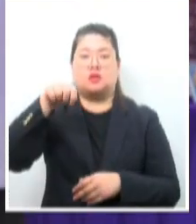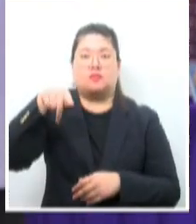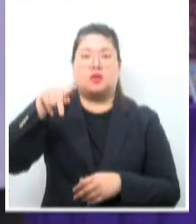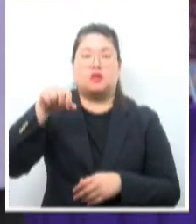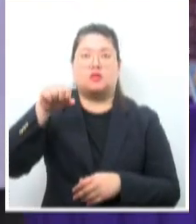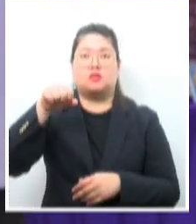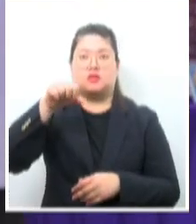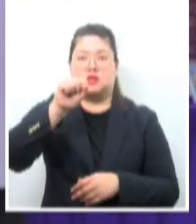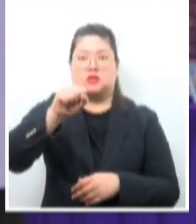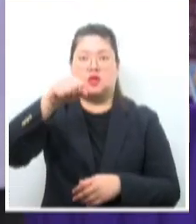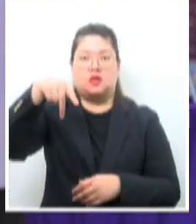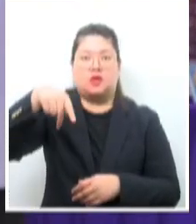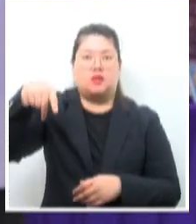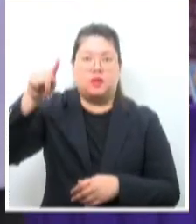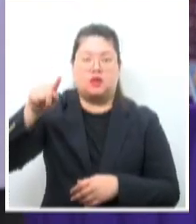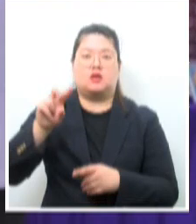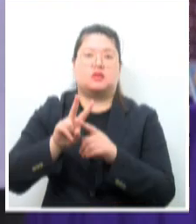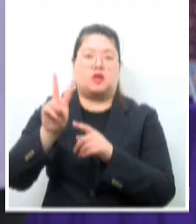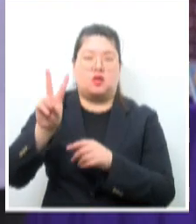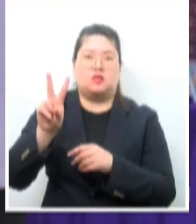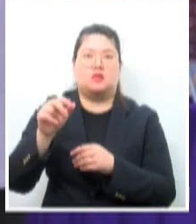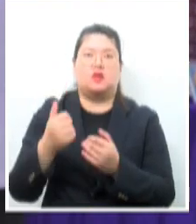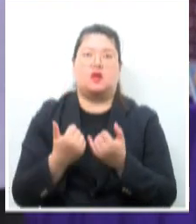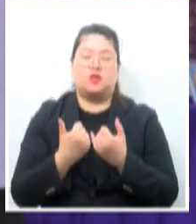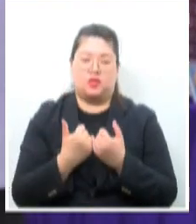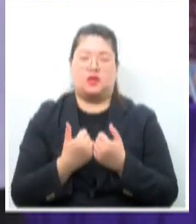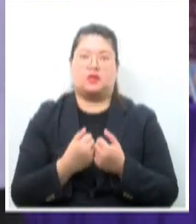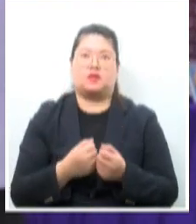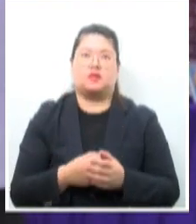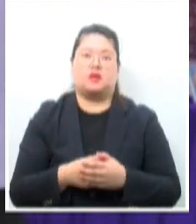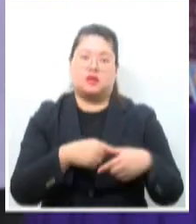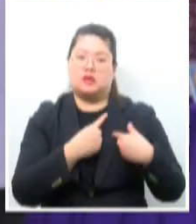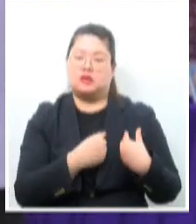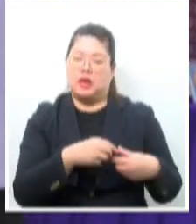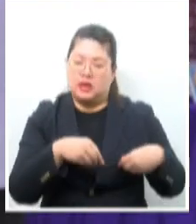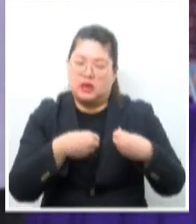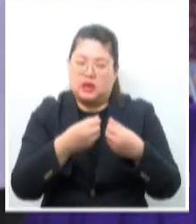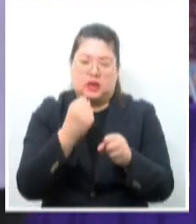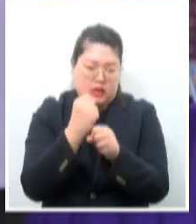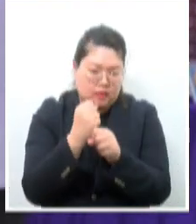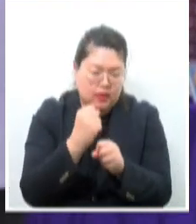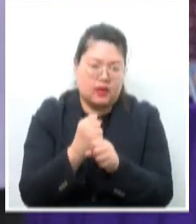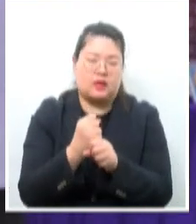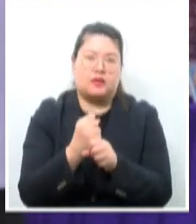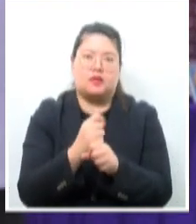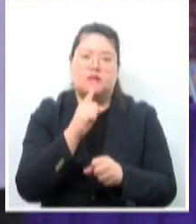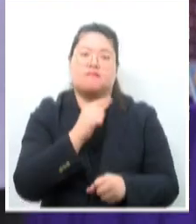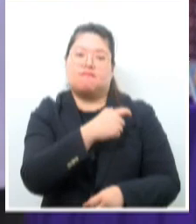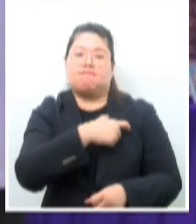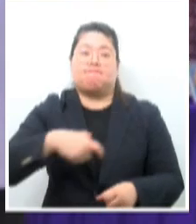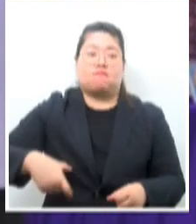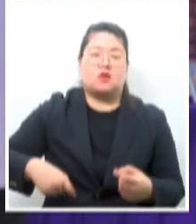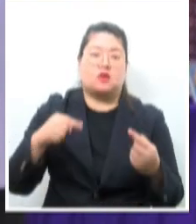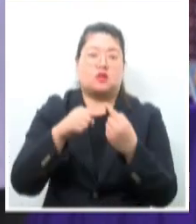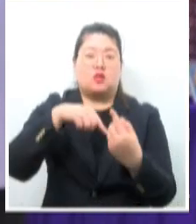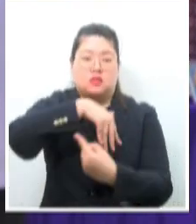าประถมศึกษาน่านเขต2ขอร้อยดวงใจน้อมถวายงานเพื่อสืบสานพระปณิธานด้านการอนุรักษ์ทรั